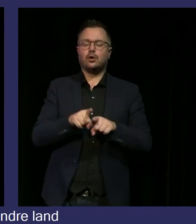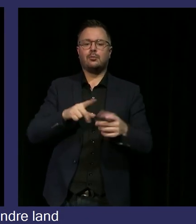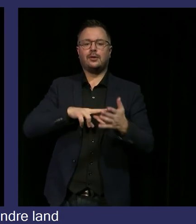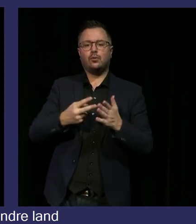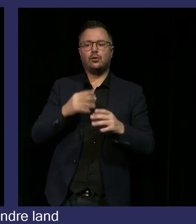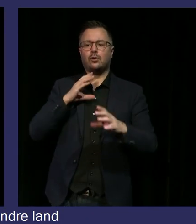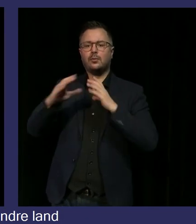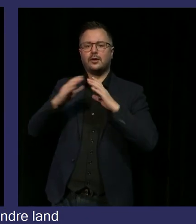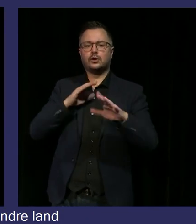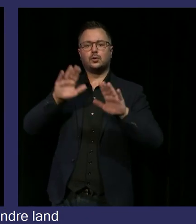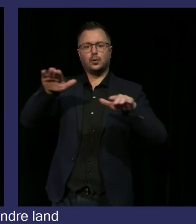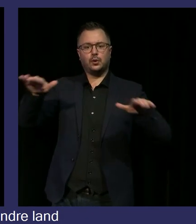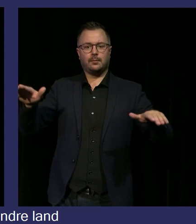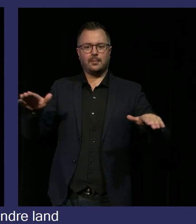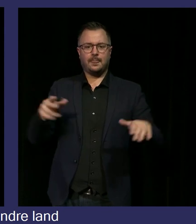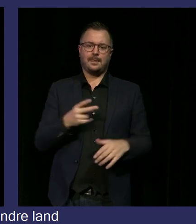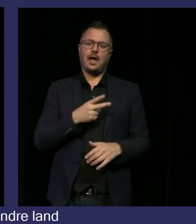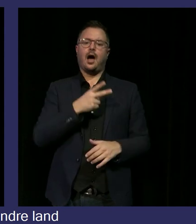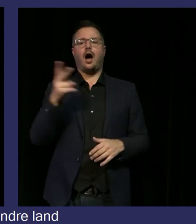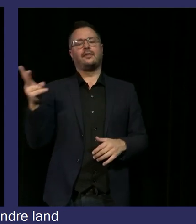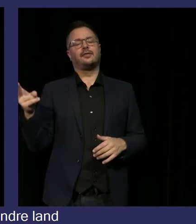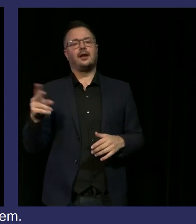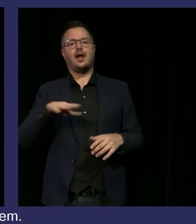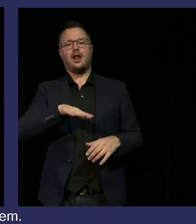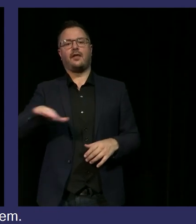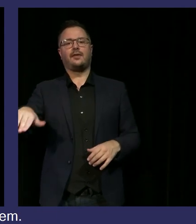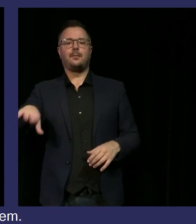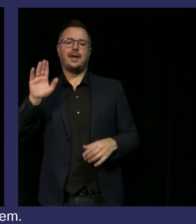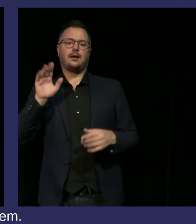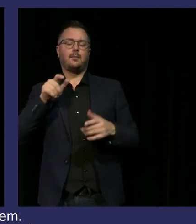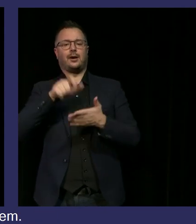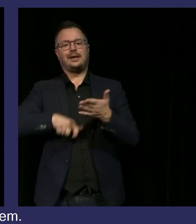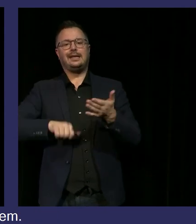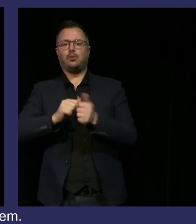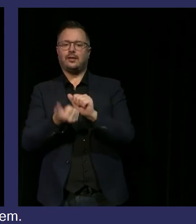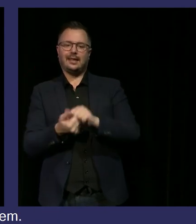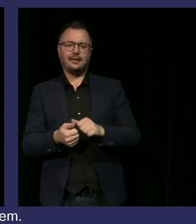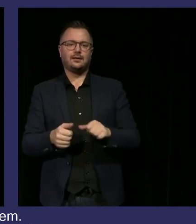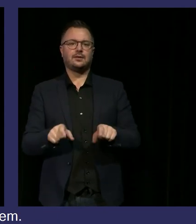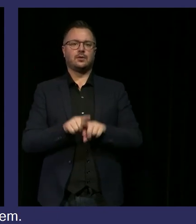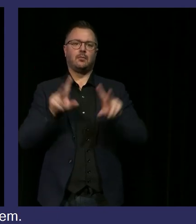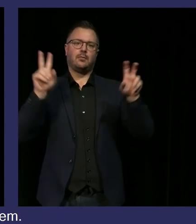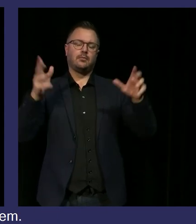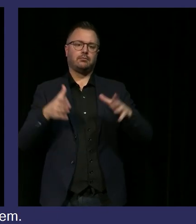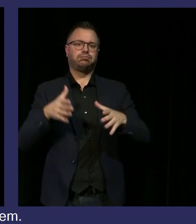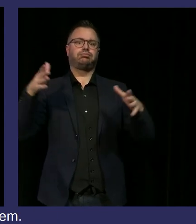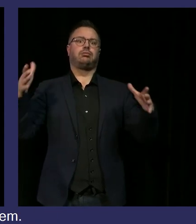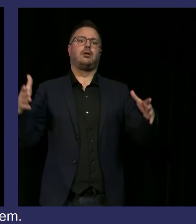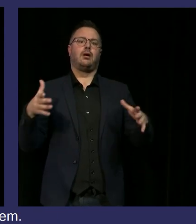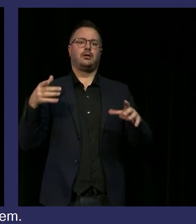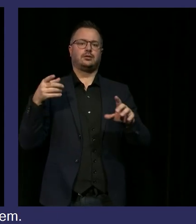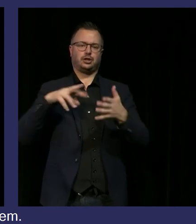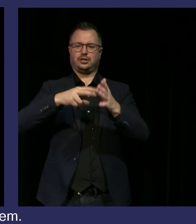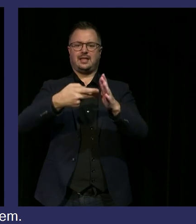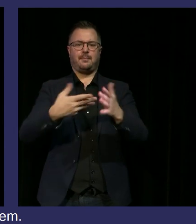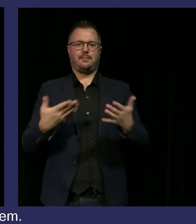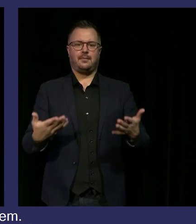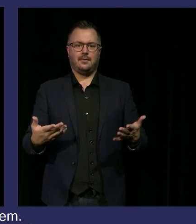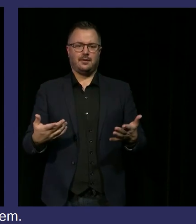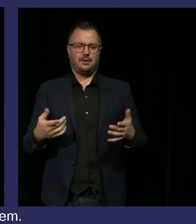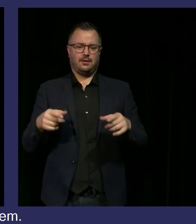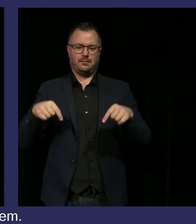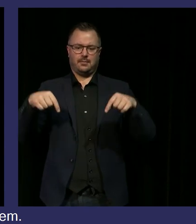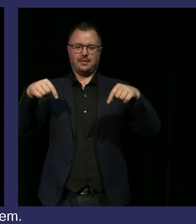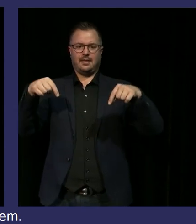I andre land så blir dette fort partipolitikk, eller det blir storslegga og mer sånn du skal system. Sånn at her har det